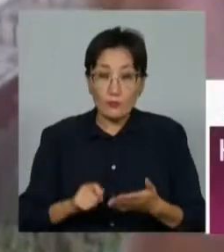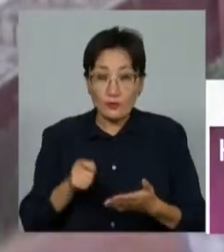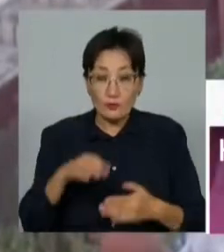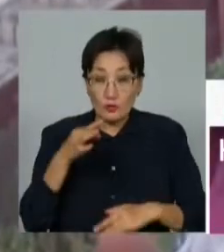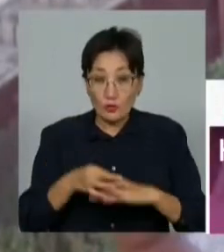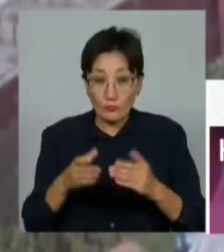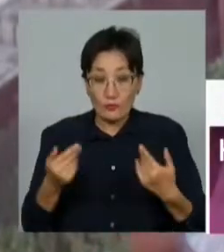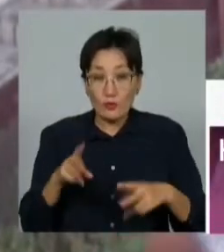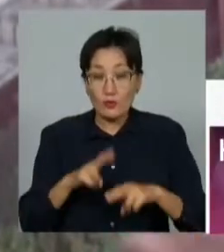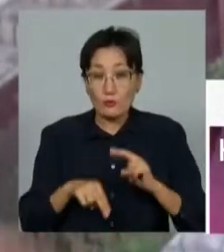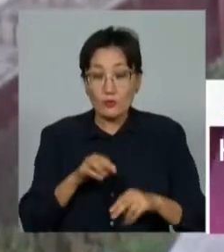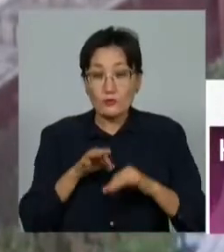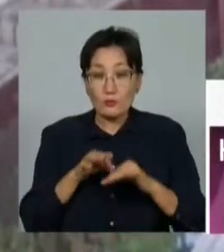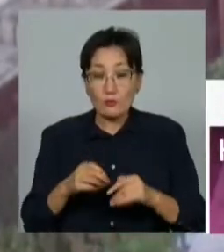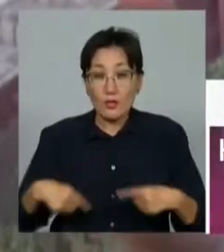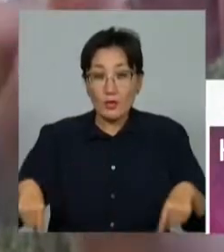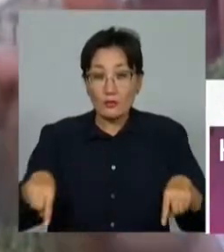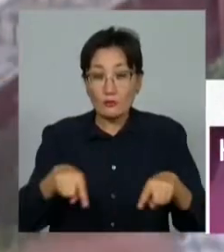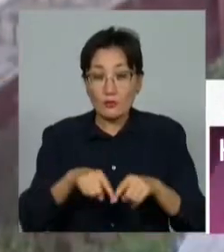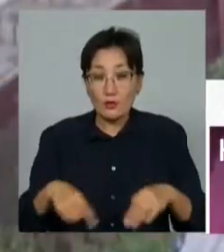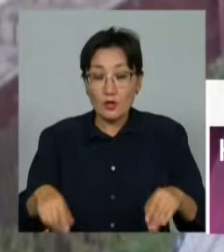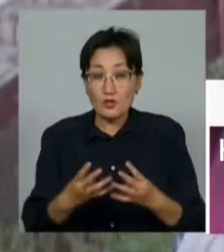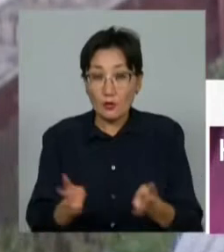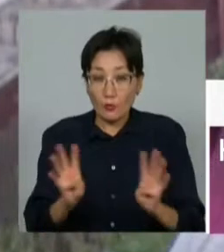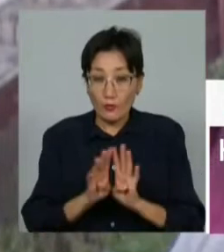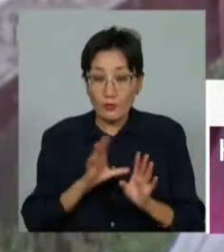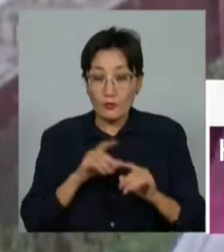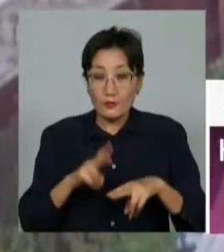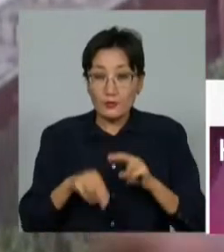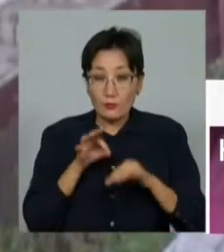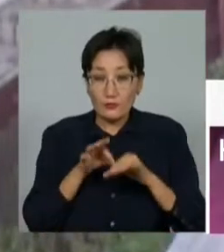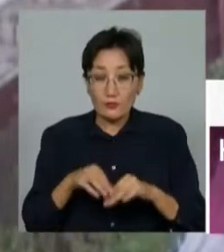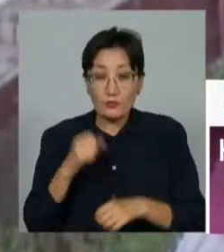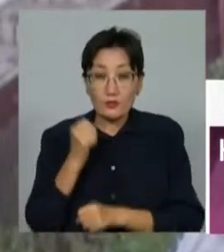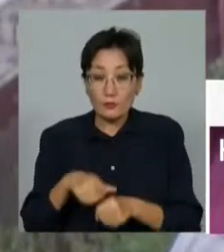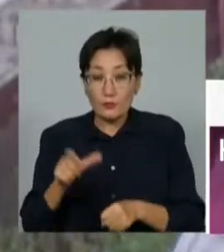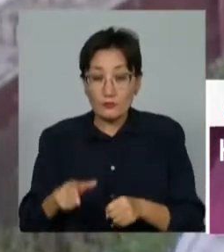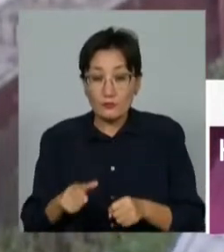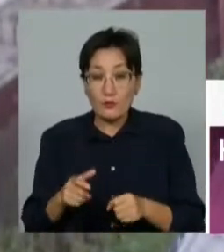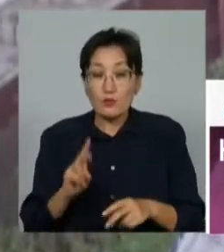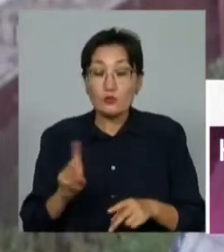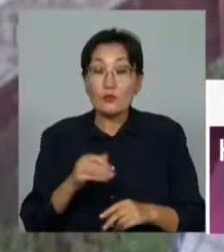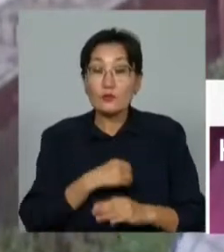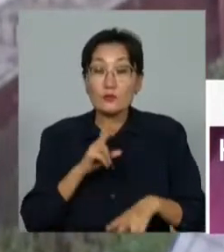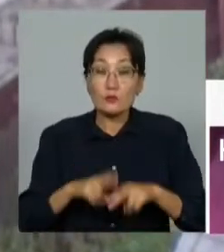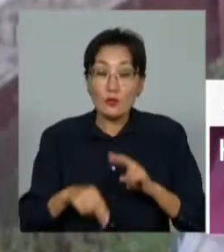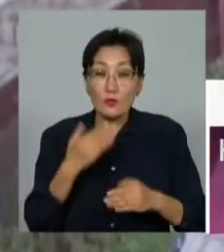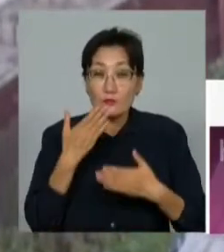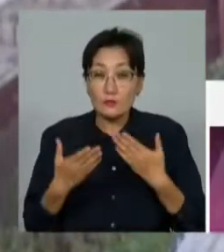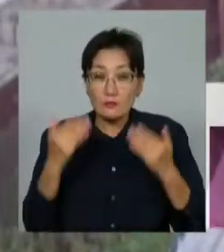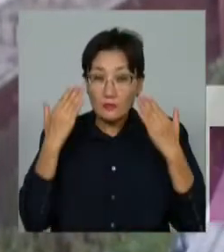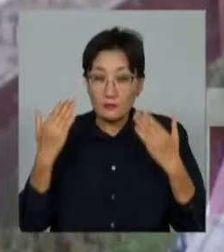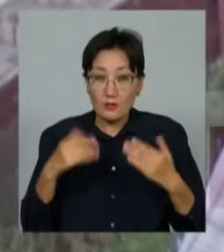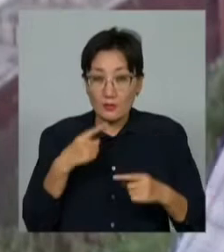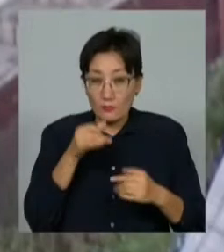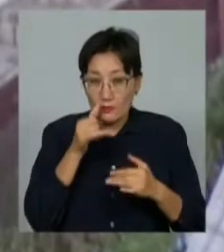жауап жоқ. Құрылыс болған соң айналаның бәрін жауып тастады. Құрылысты жасап жатқан жұмысшылардан не салайын деп жатыр деп сұрасам, білмеймін,